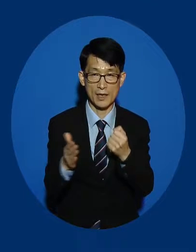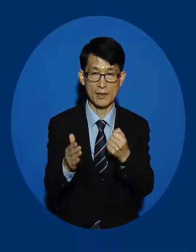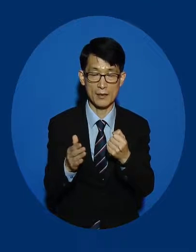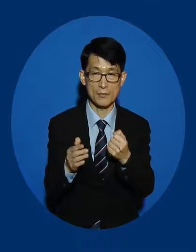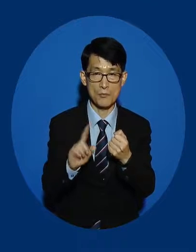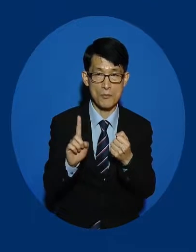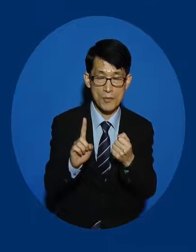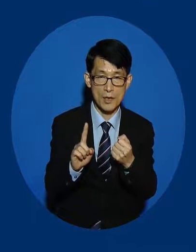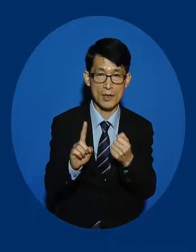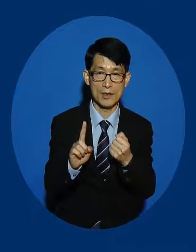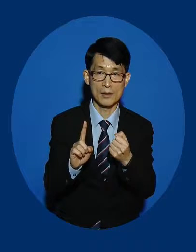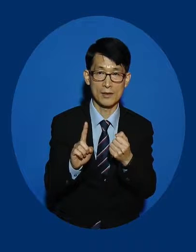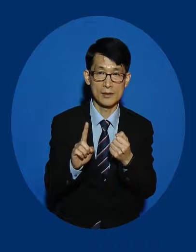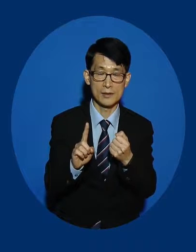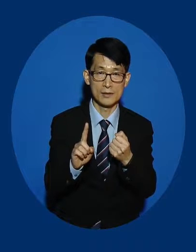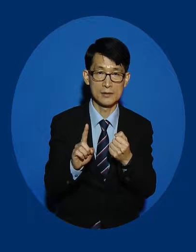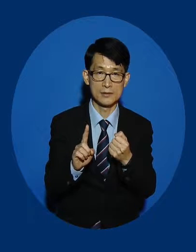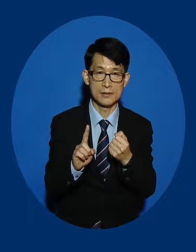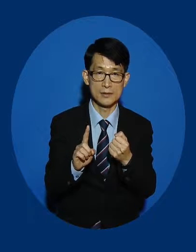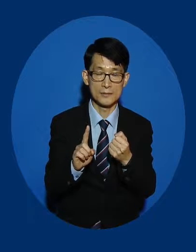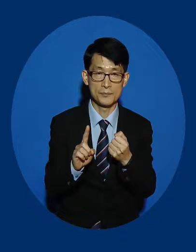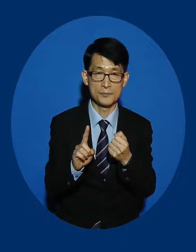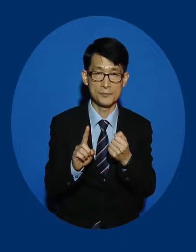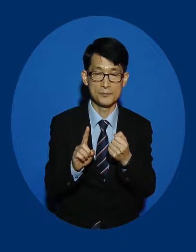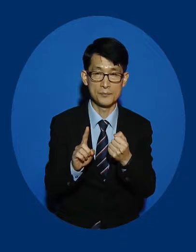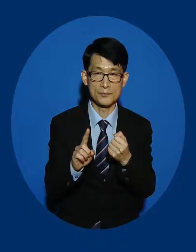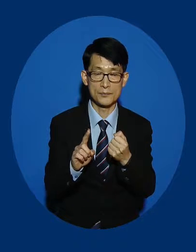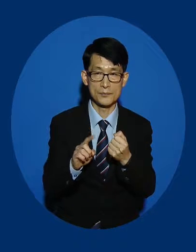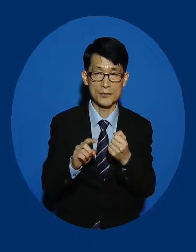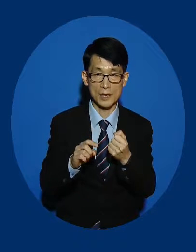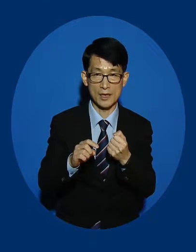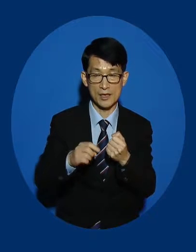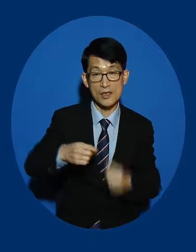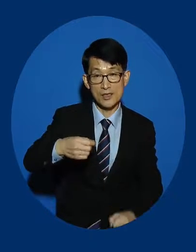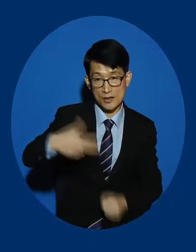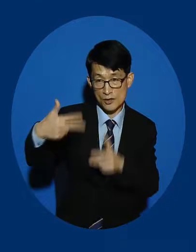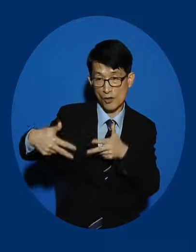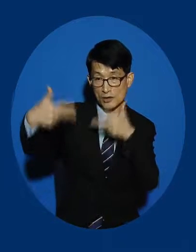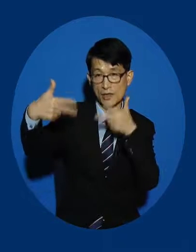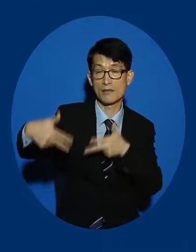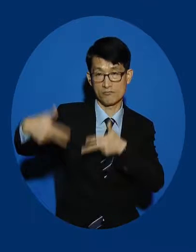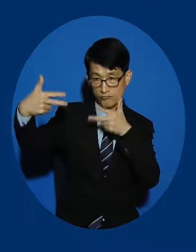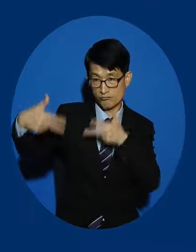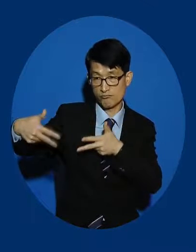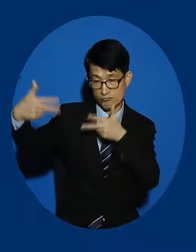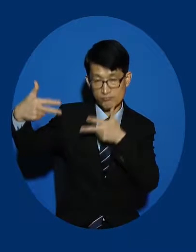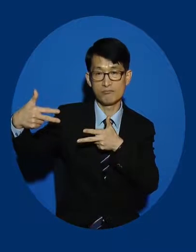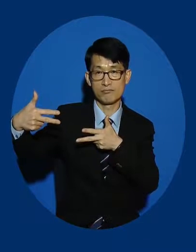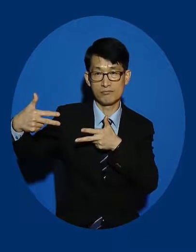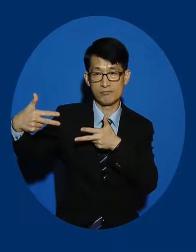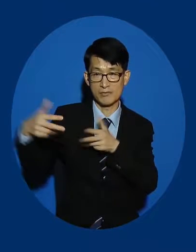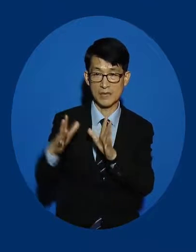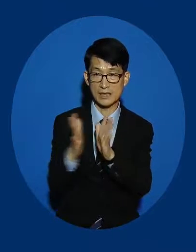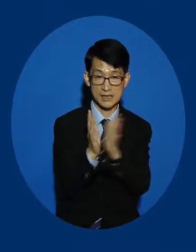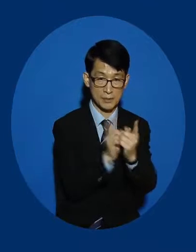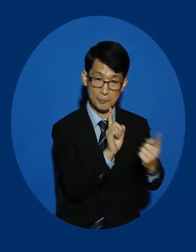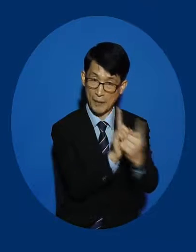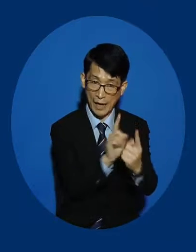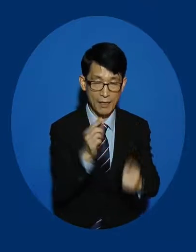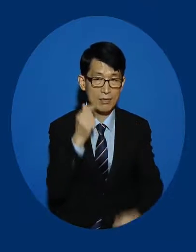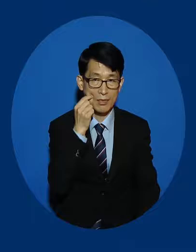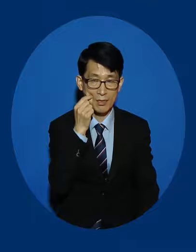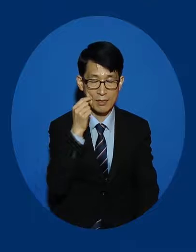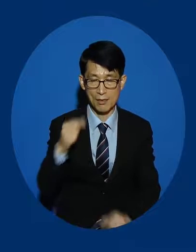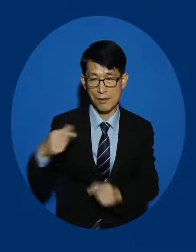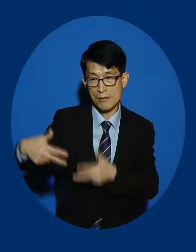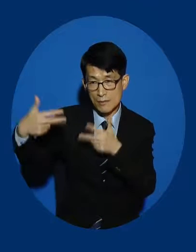어떤 환경 중에 또 하나는 뭐냐면 화상입니다. 화상. 모든 게 그 화상으로 통하는 회의며